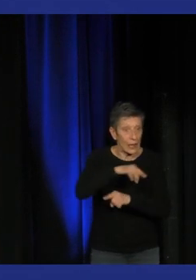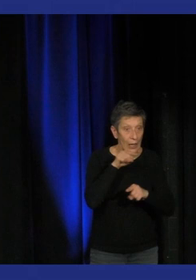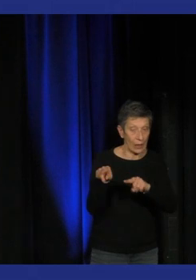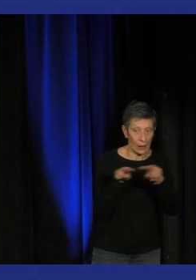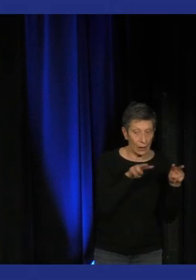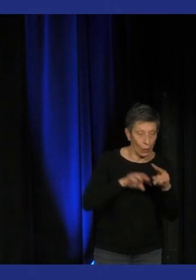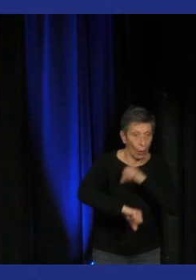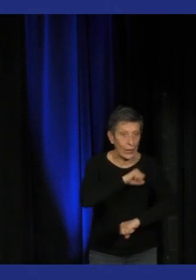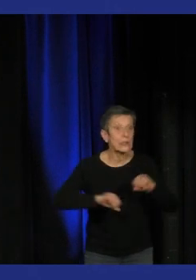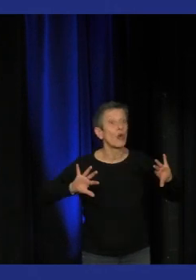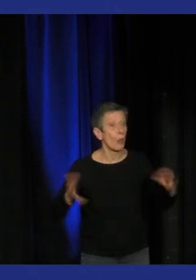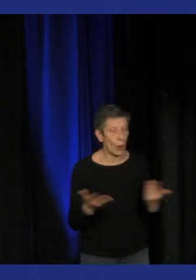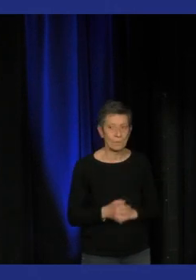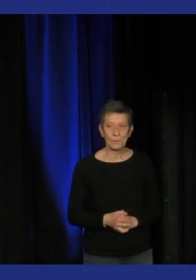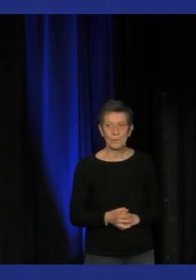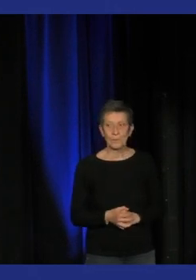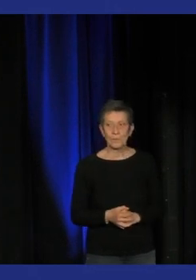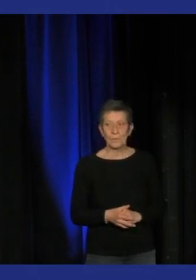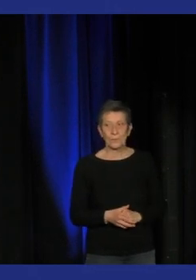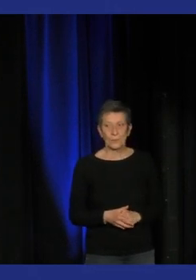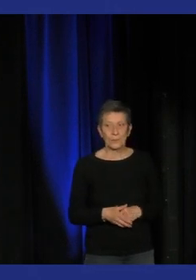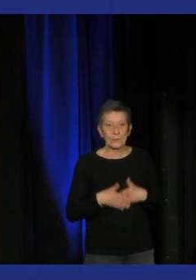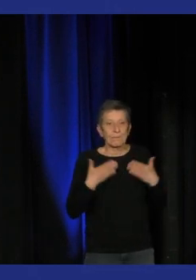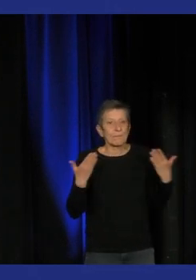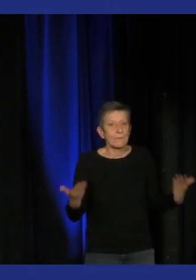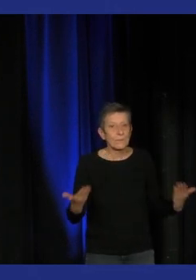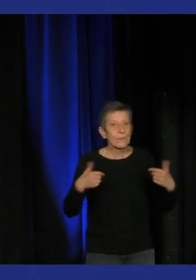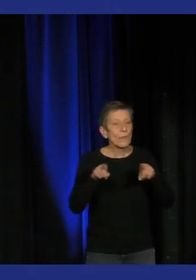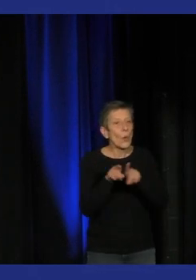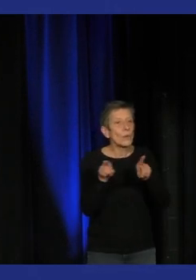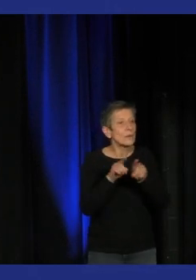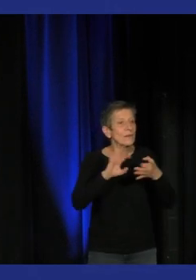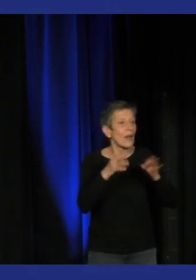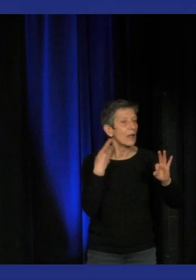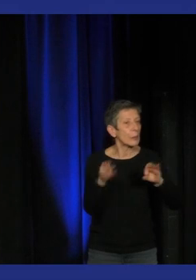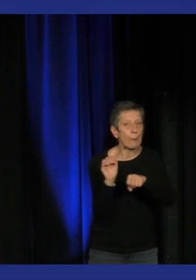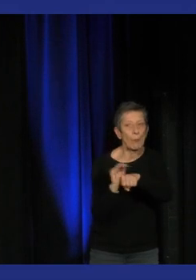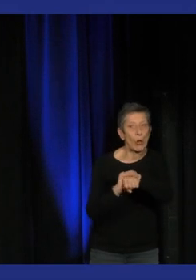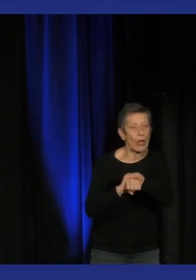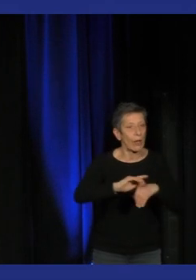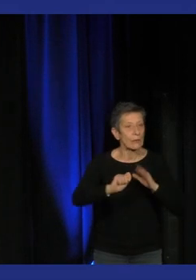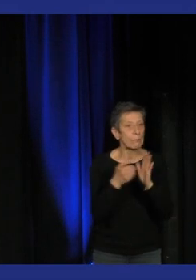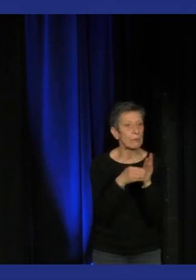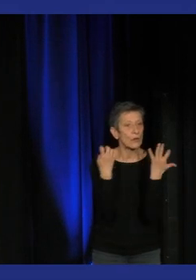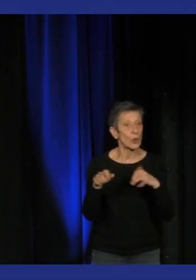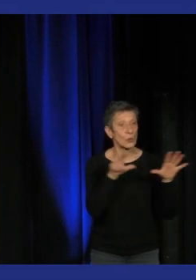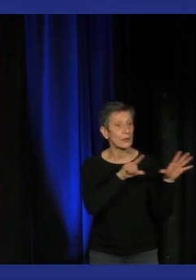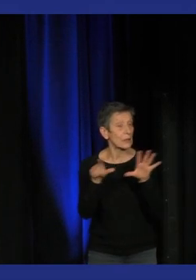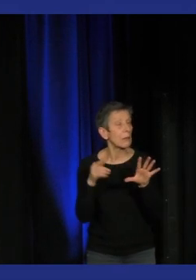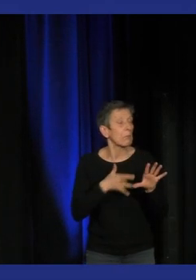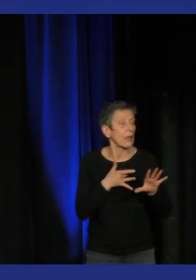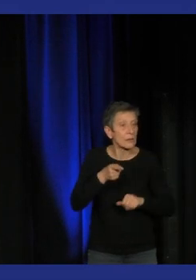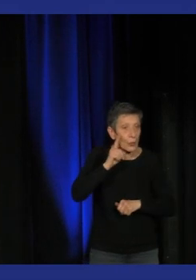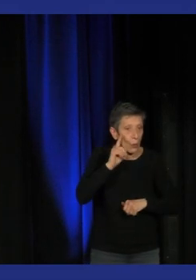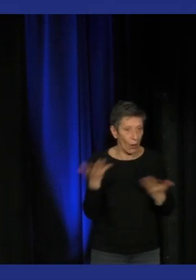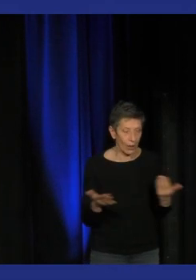société s'organise. Et bon, ce qui m'intéressait aussi dans la formule de Bernard Mottez en 1977, là, c'est parce que c'est